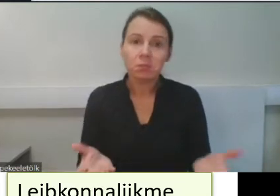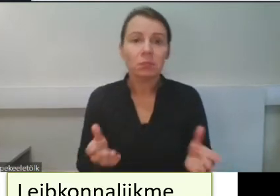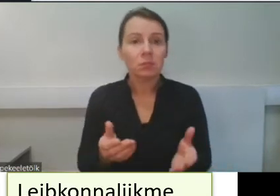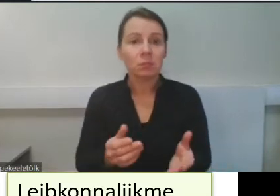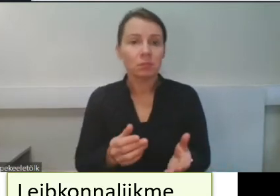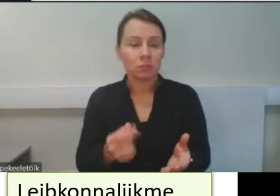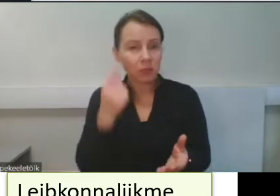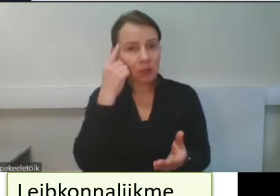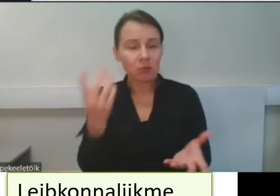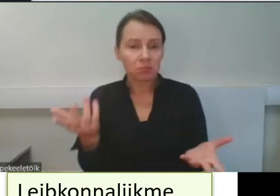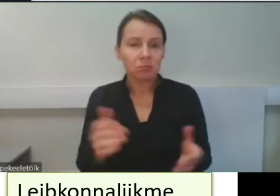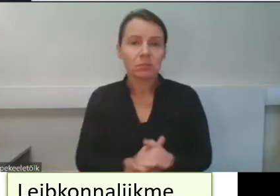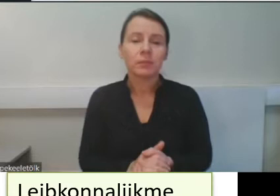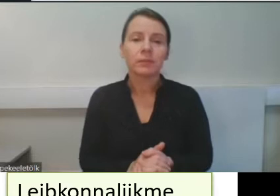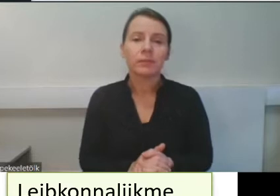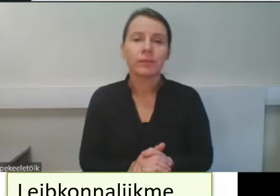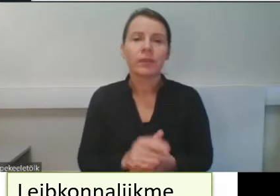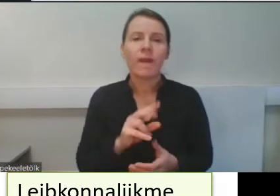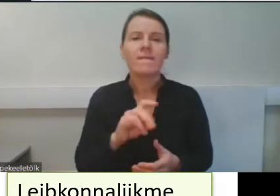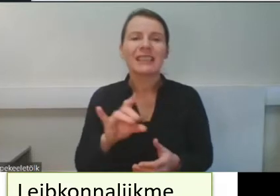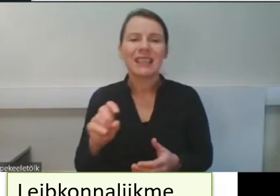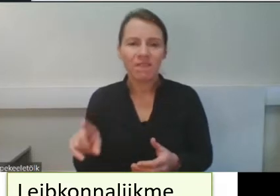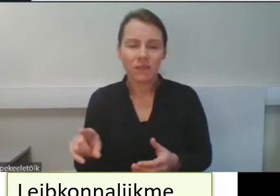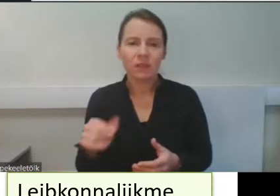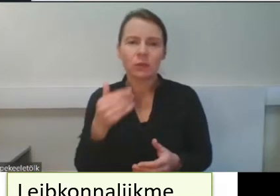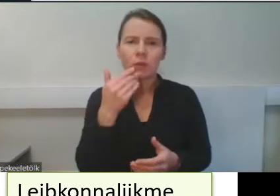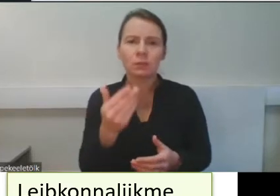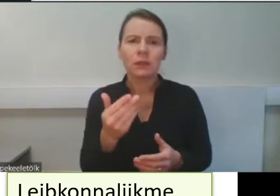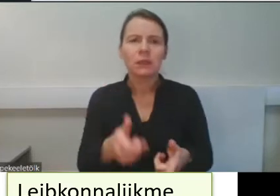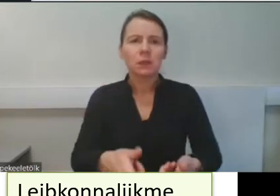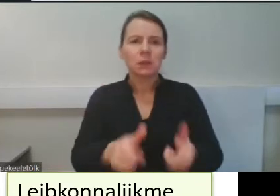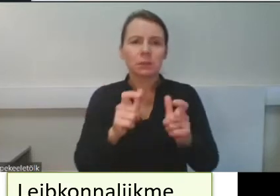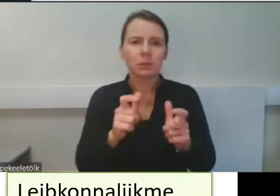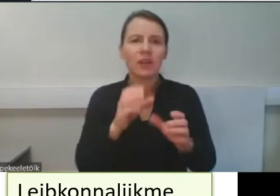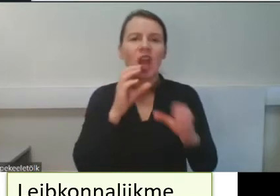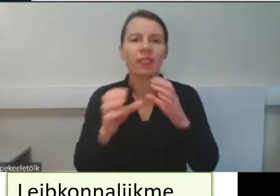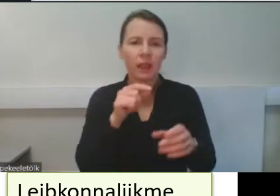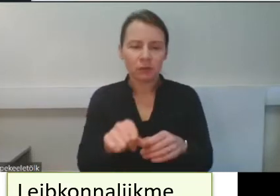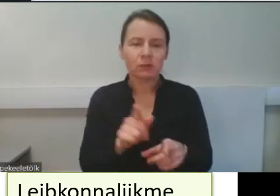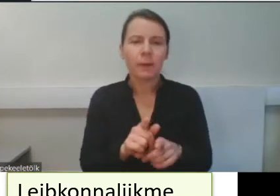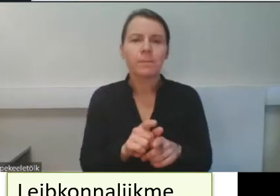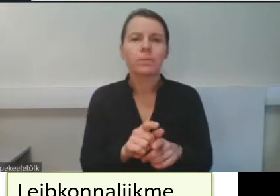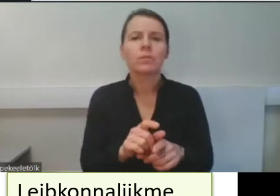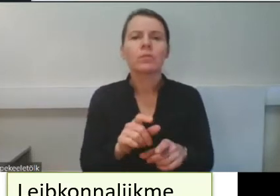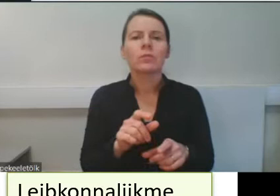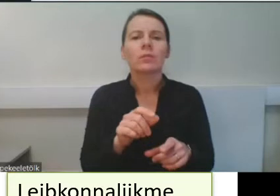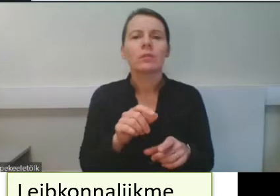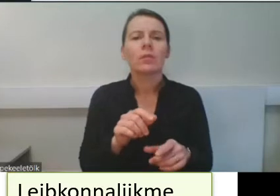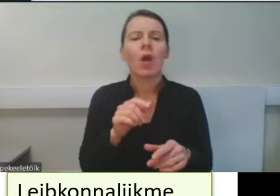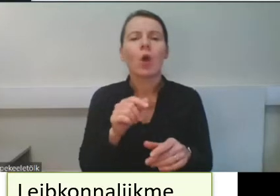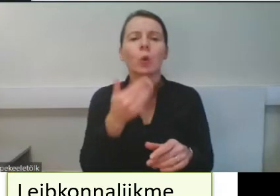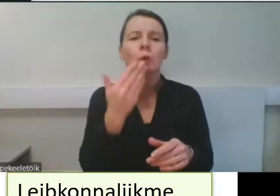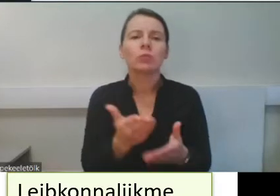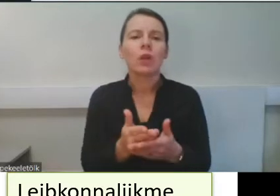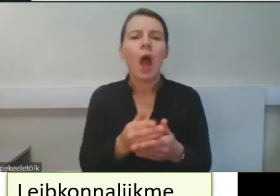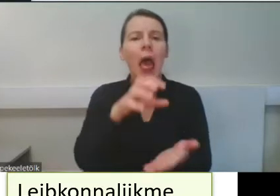rahastust näiteks kas tugiisiku teenusele või isikliku abist teenusele. Et vastasel juhul oleks meil väga raske seda ka põhjendada.